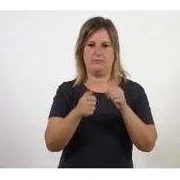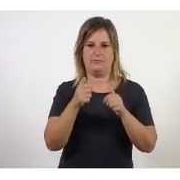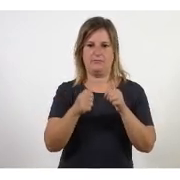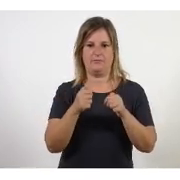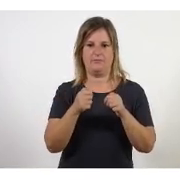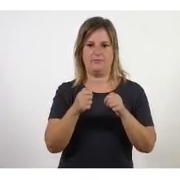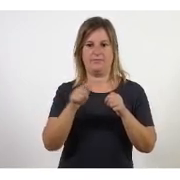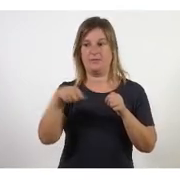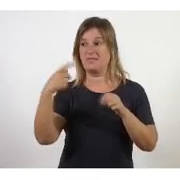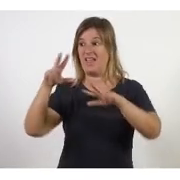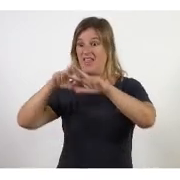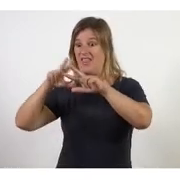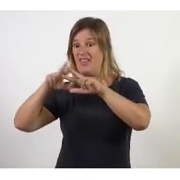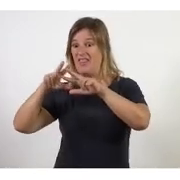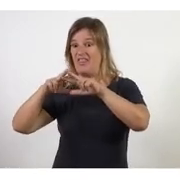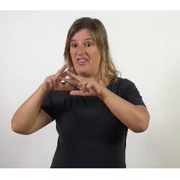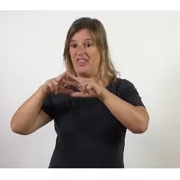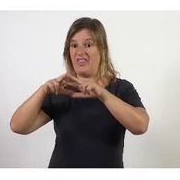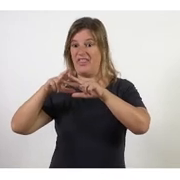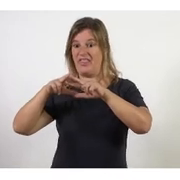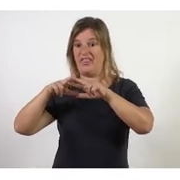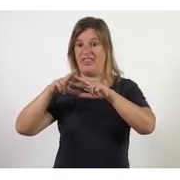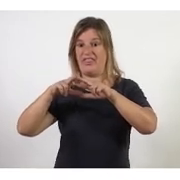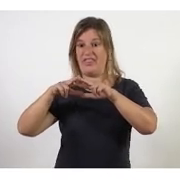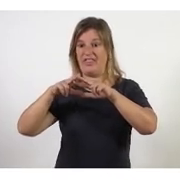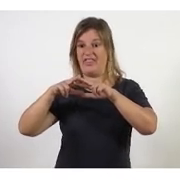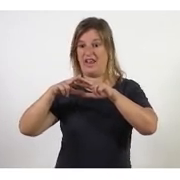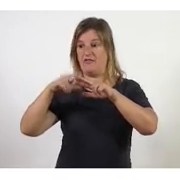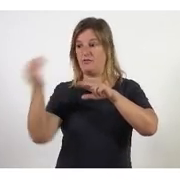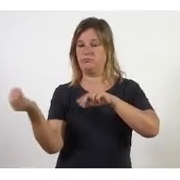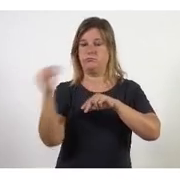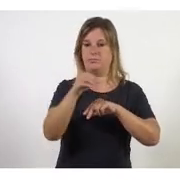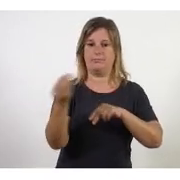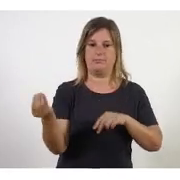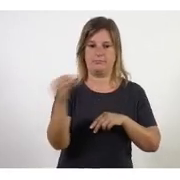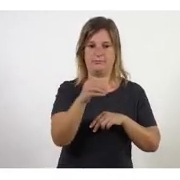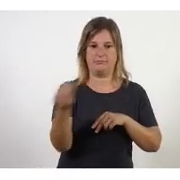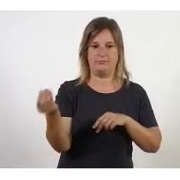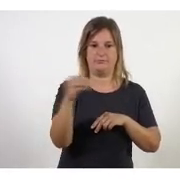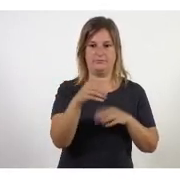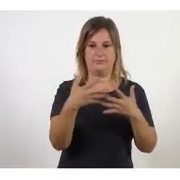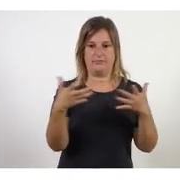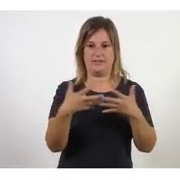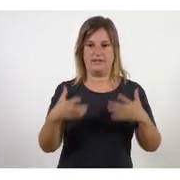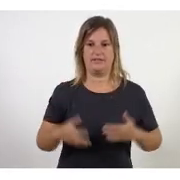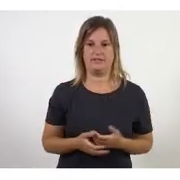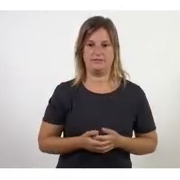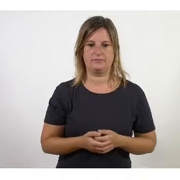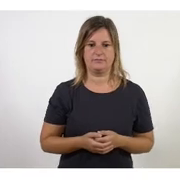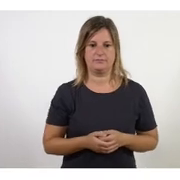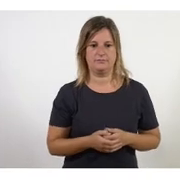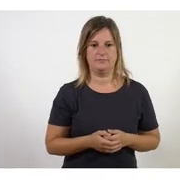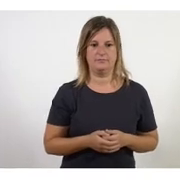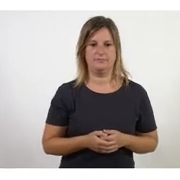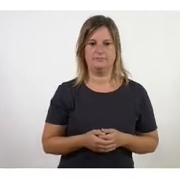veureu com de Google Drive, amb ajuda del multitasking del meu telèfon, saltant d'aplicació, aniré enganxant els textos. Vale? Per afegir